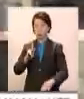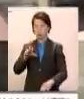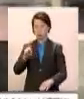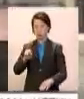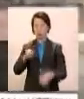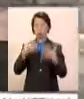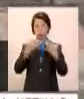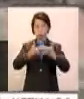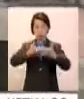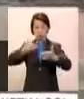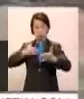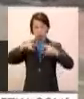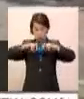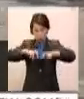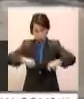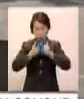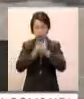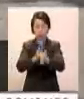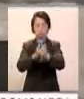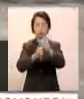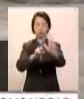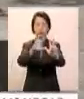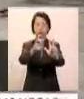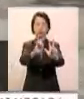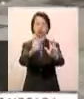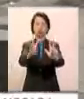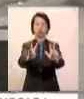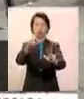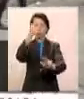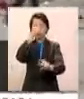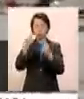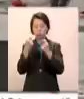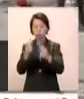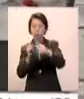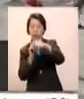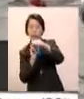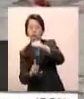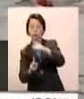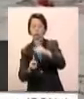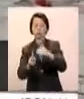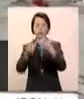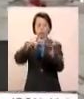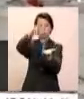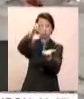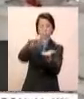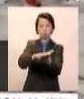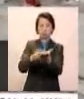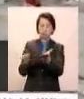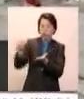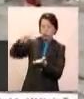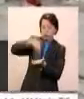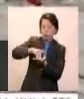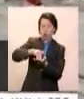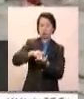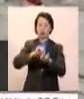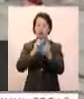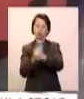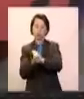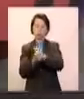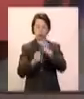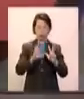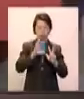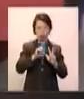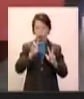ini disiasat menurut Seksyen 307 kerana cubaan membunuh, diklasifikasikan semula kepada Seksyen